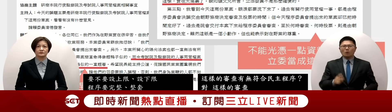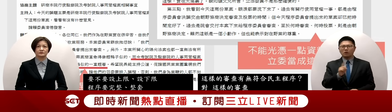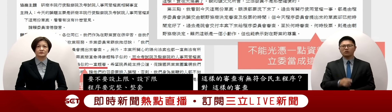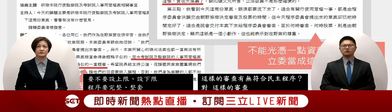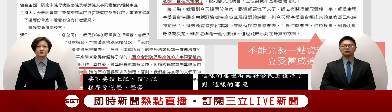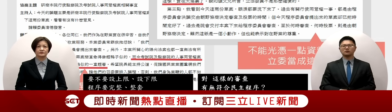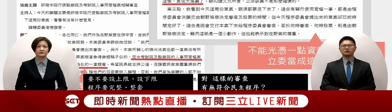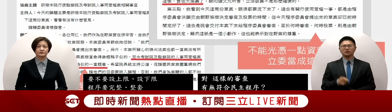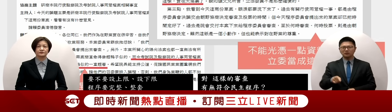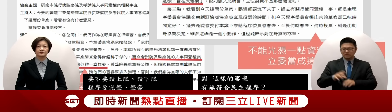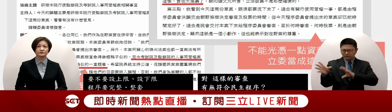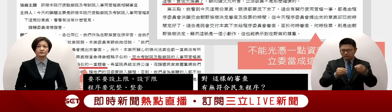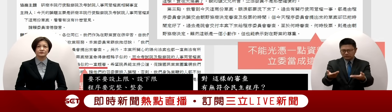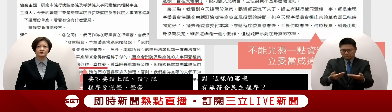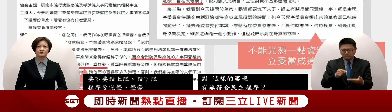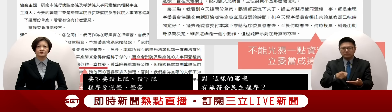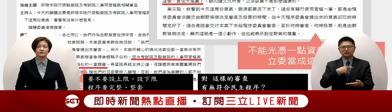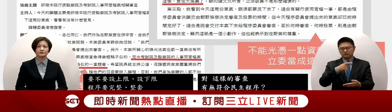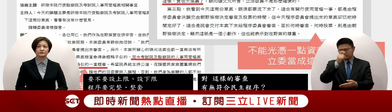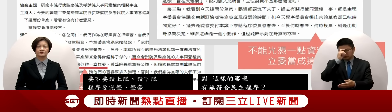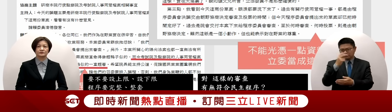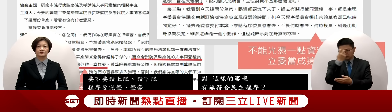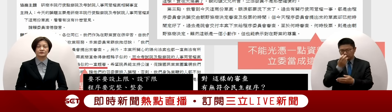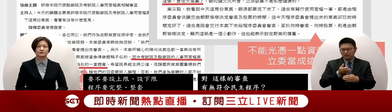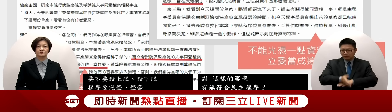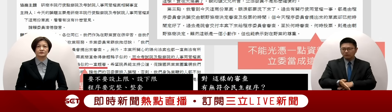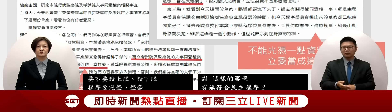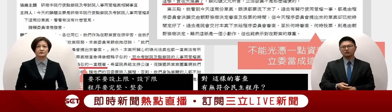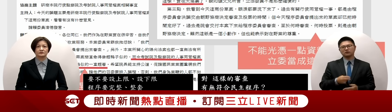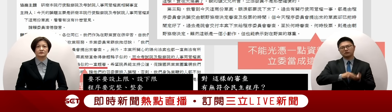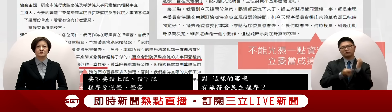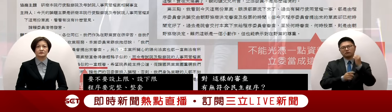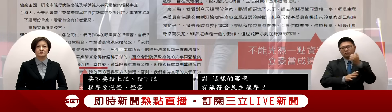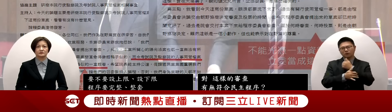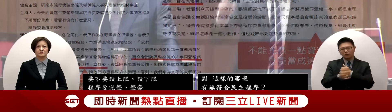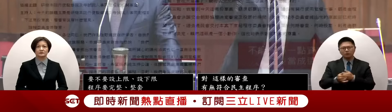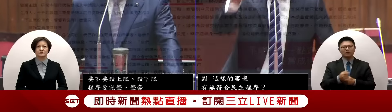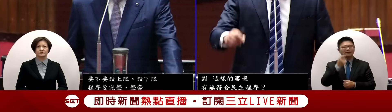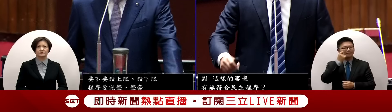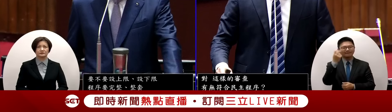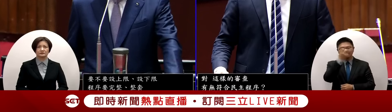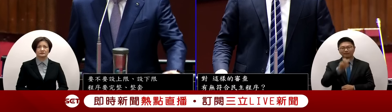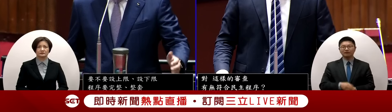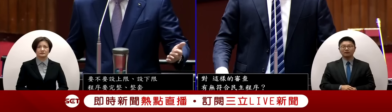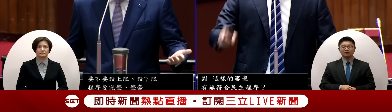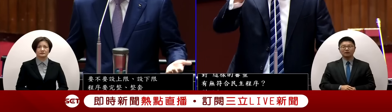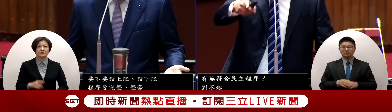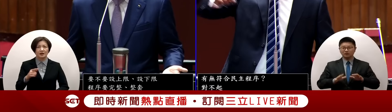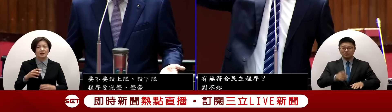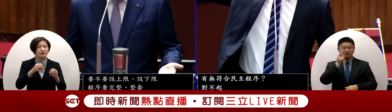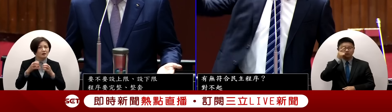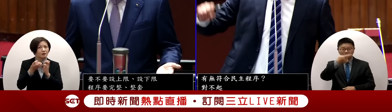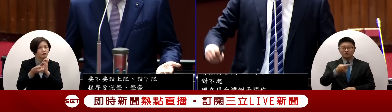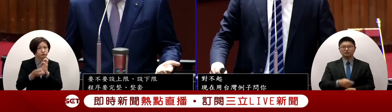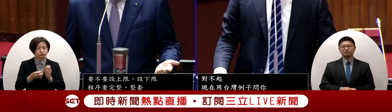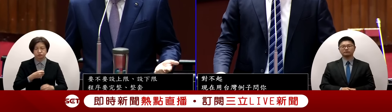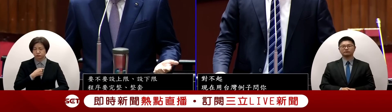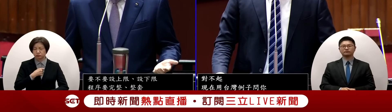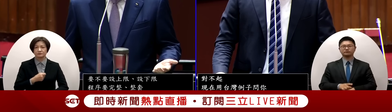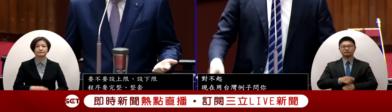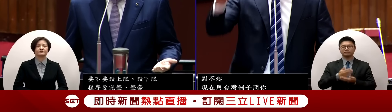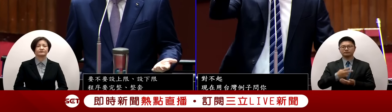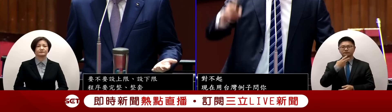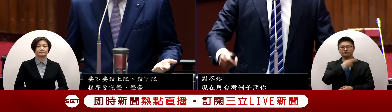平一点资料就进行审查，这个要立委如何审查？1个月哦。 所以好好的讨论。 你就说没有设上